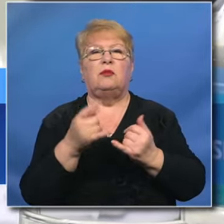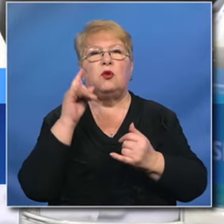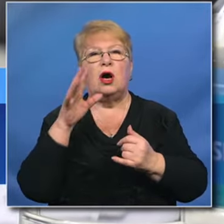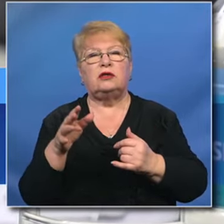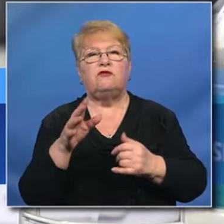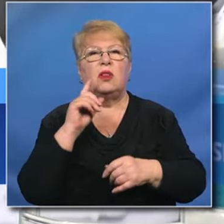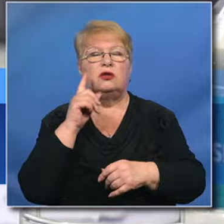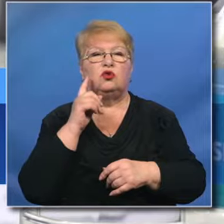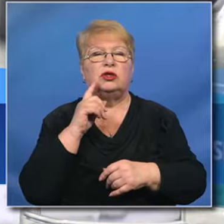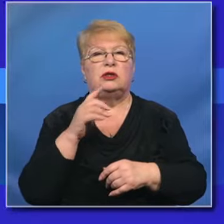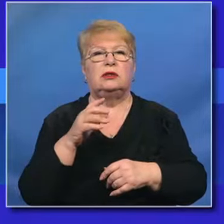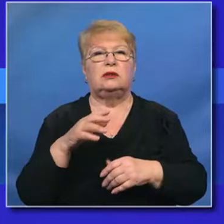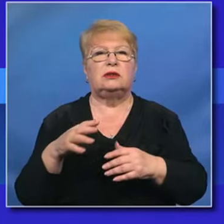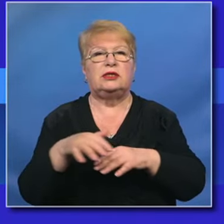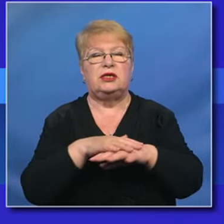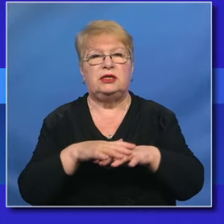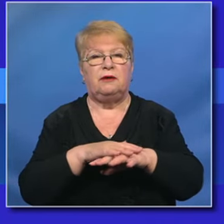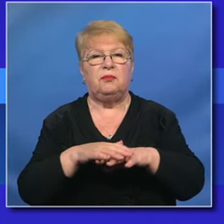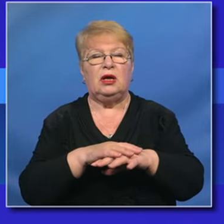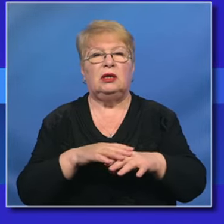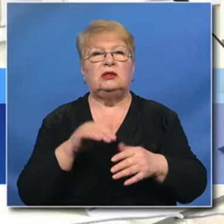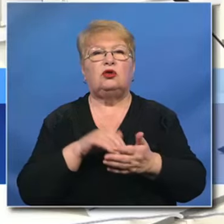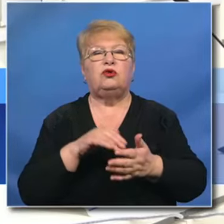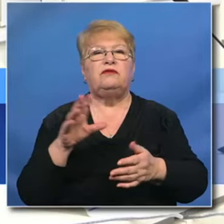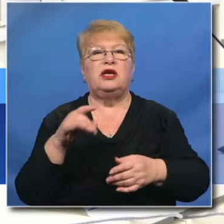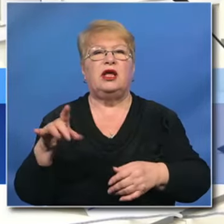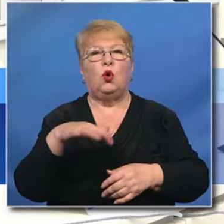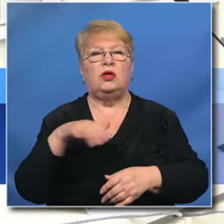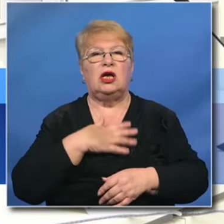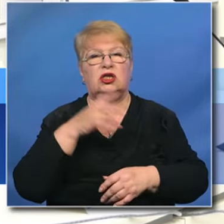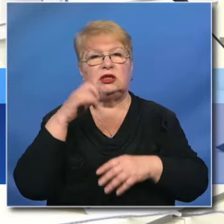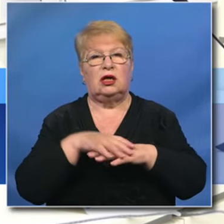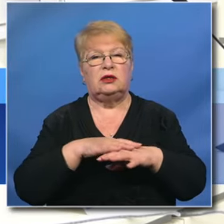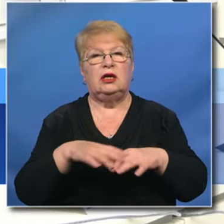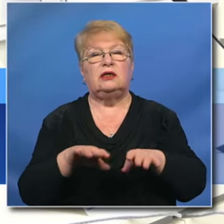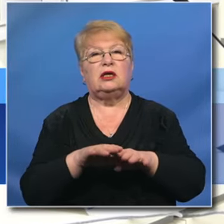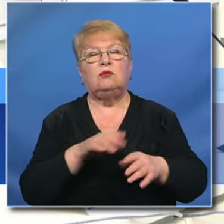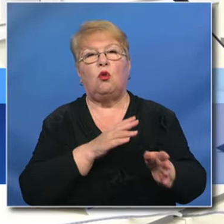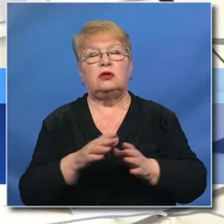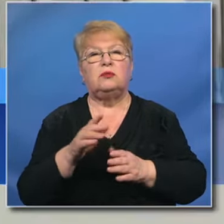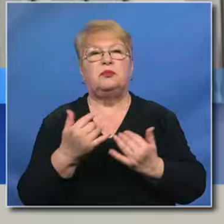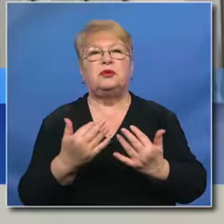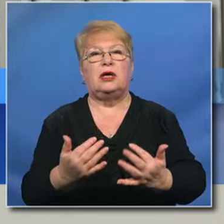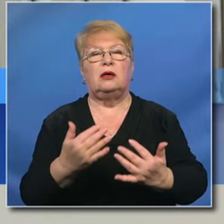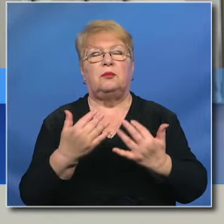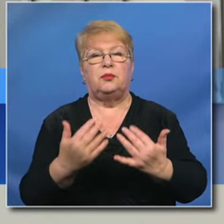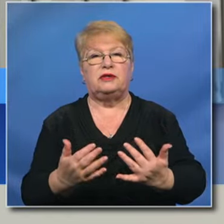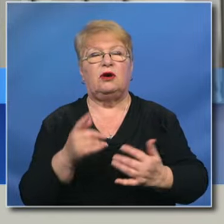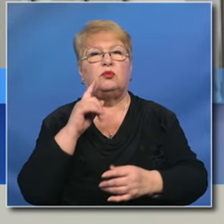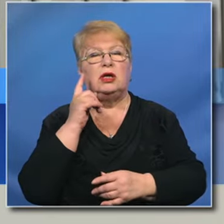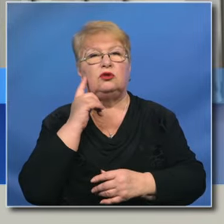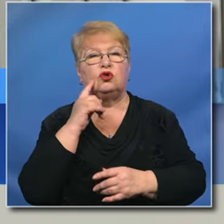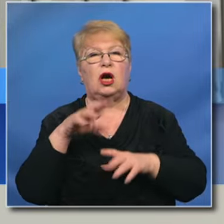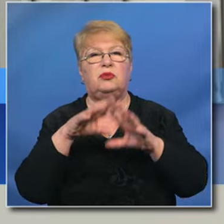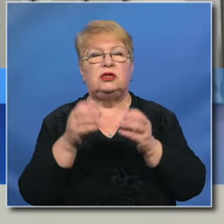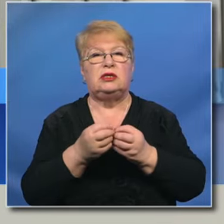и спикерами популярными в Молодёжной среде он затронет все регионы нашей страны таким образом организаторы пытаются призвать молодёжь объединить